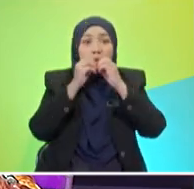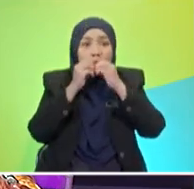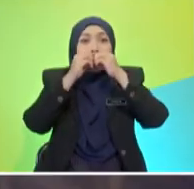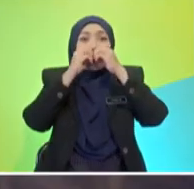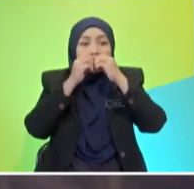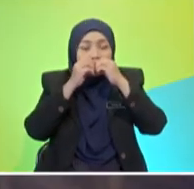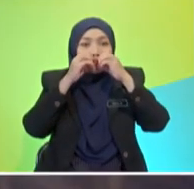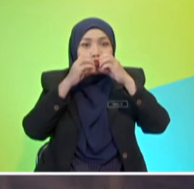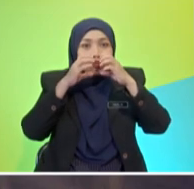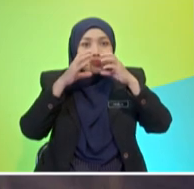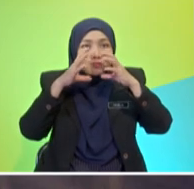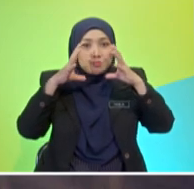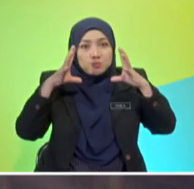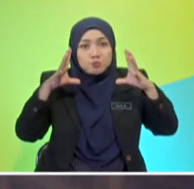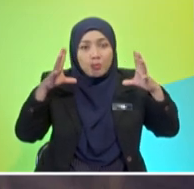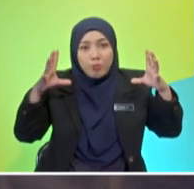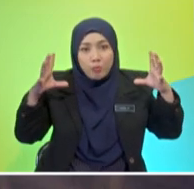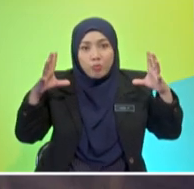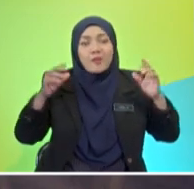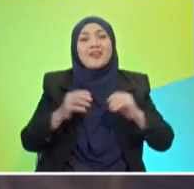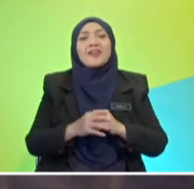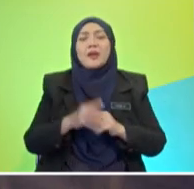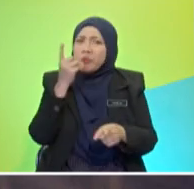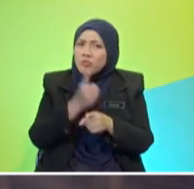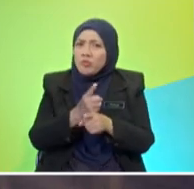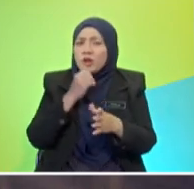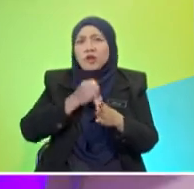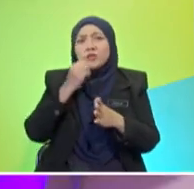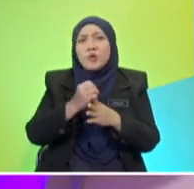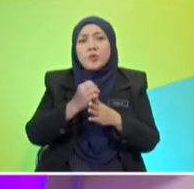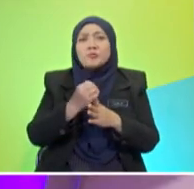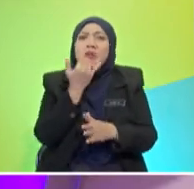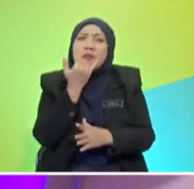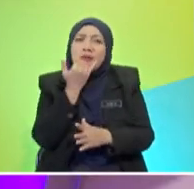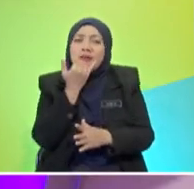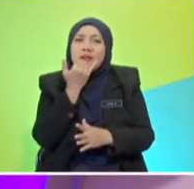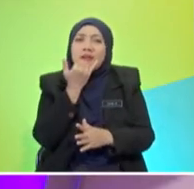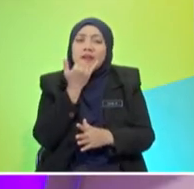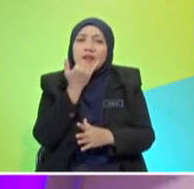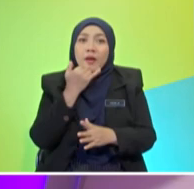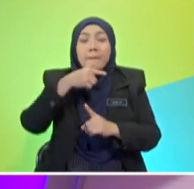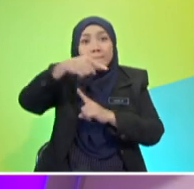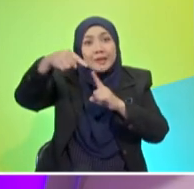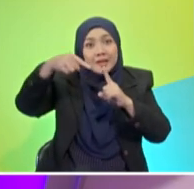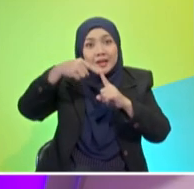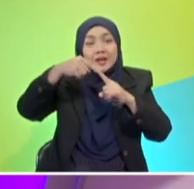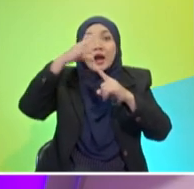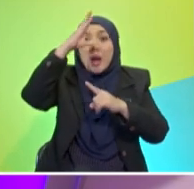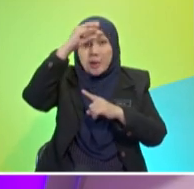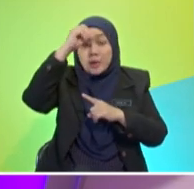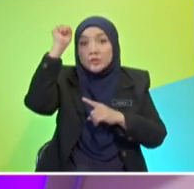cikgu. Murid-murid semua teka. Betul ke? Ramalan Sean tu bila Sean tiup